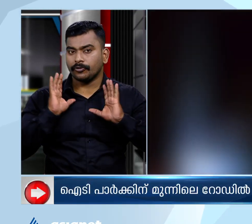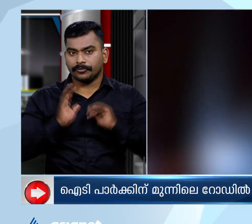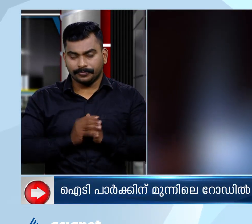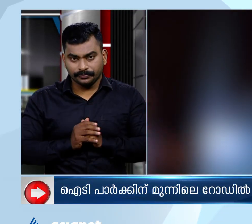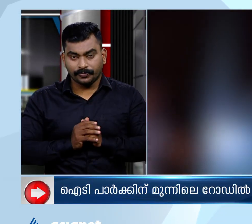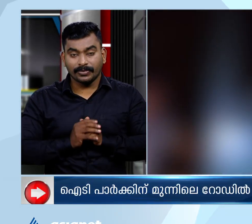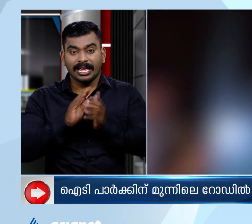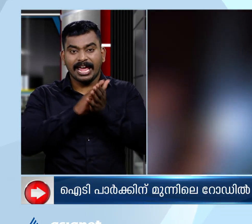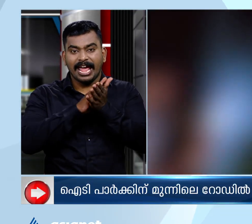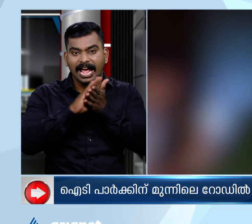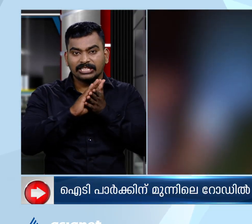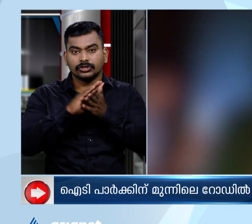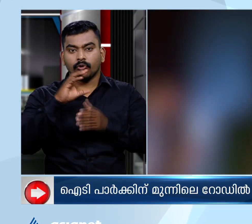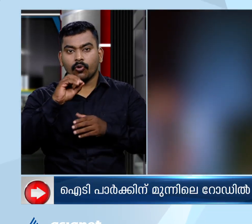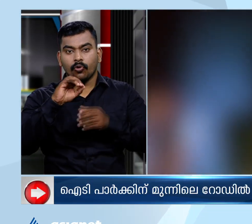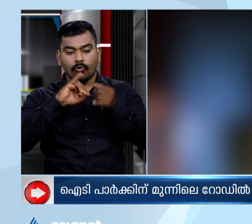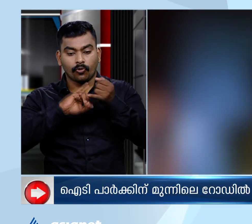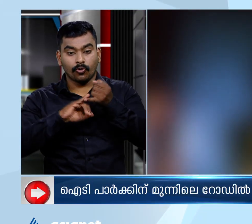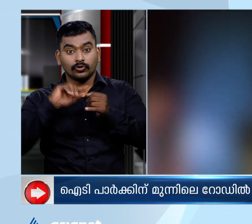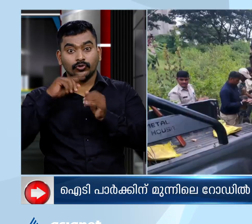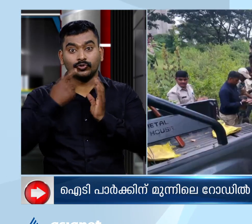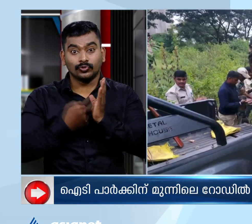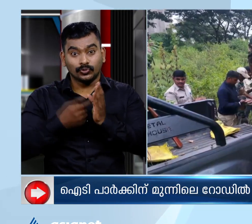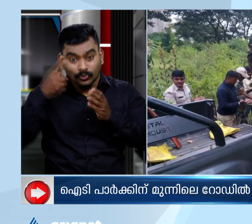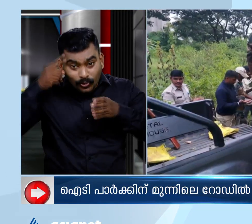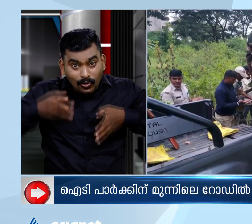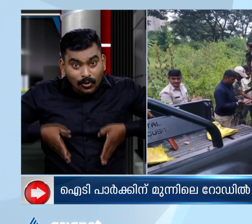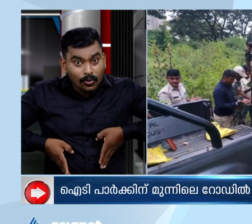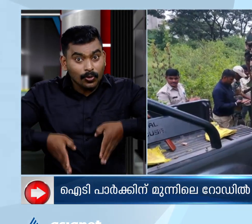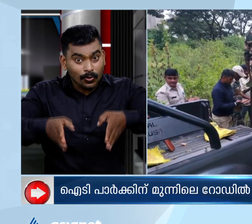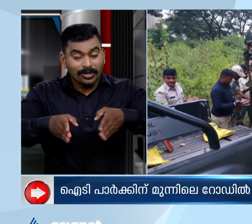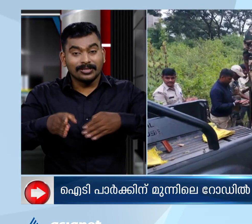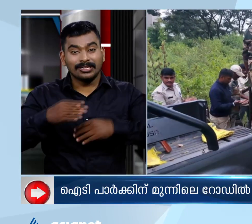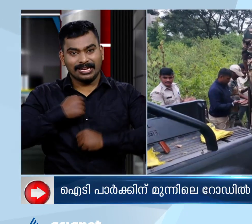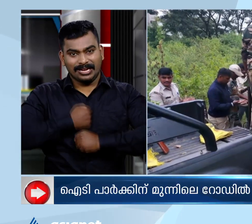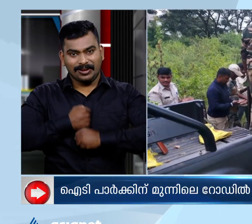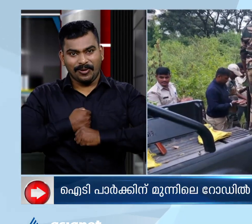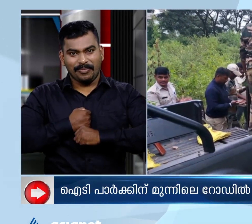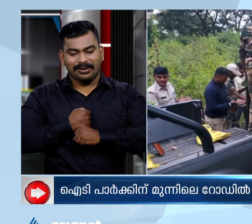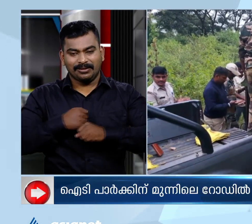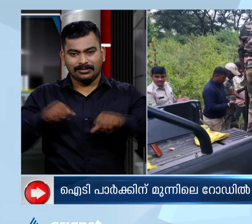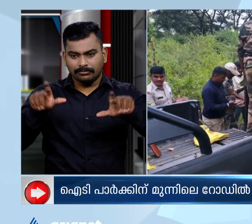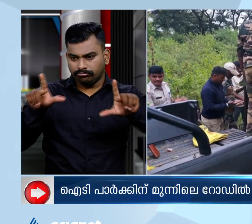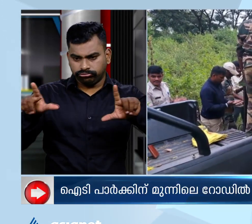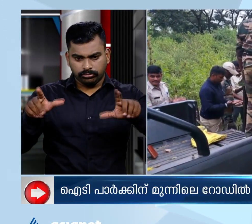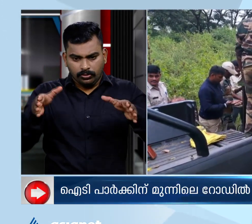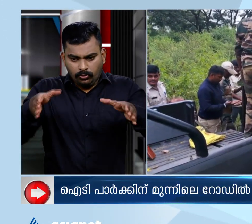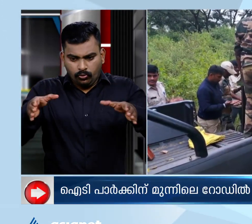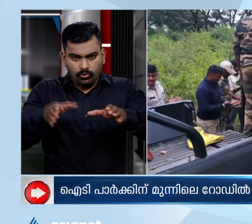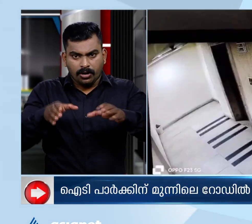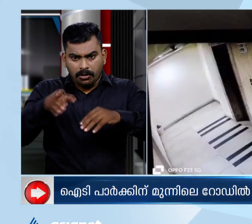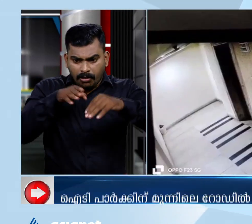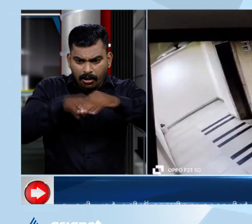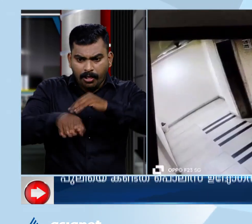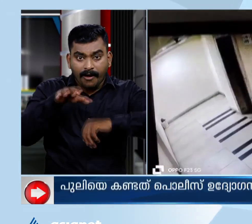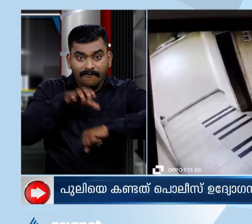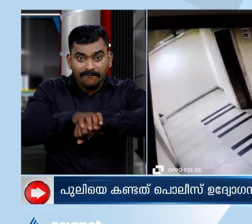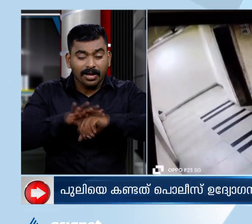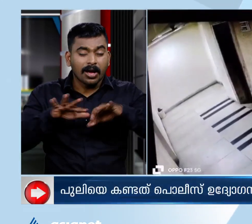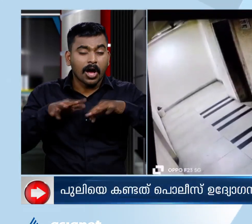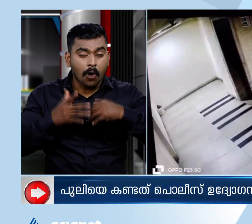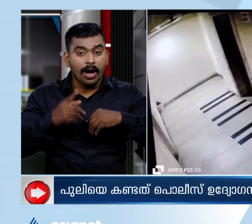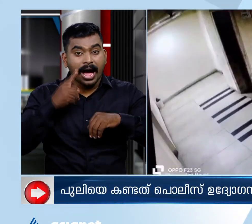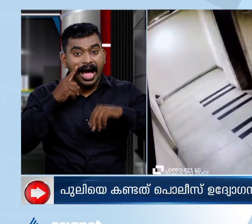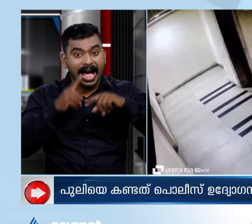ഹൊസൂർ റോഡിൽ കുട്ലു പാർക്കിനടുത്തുള്ള പ്രദേശങ്ങളിലായി വനം വകുപ്പ് 2 കെണികൾ സ്ഥാപിച്ചിട്ടുണ്ട്. ഐടി സ്ഥാപനങ്ങളും നിരവധി വീടുകളും ഉള്ള